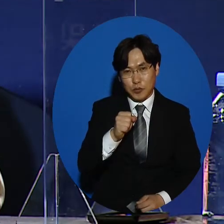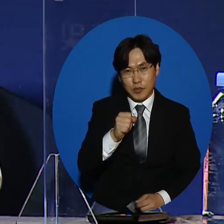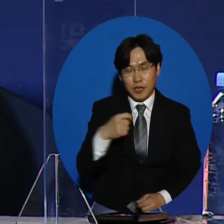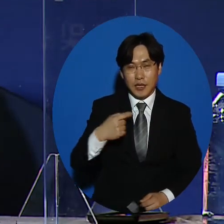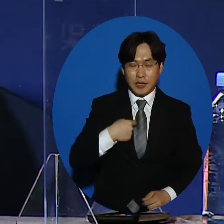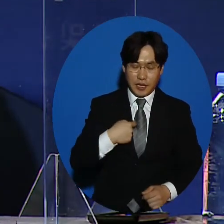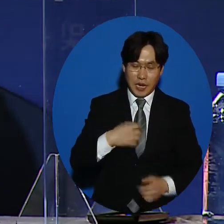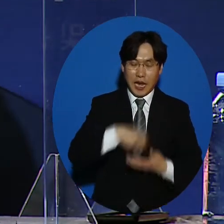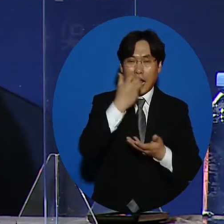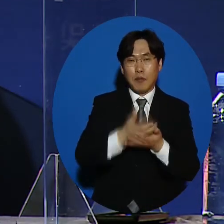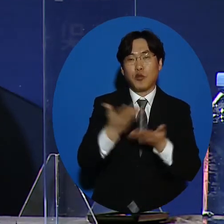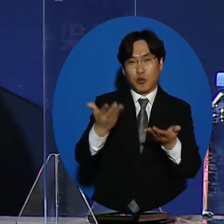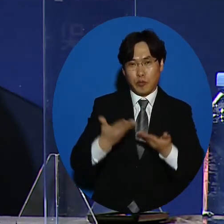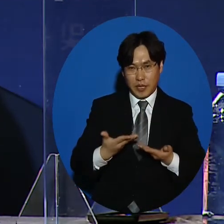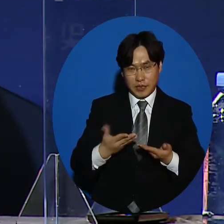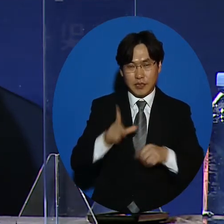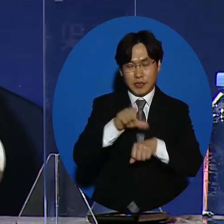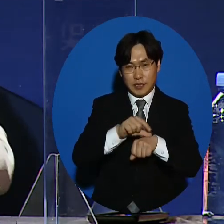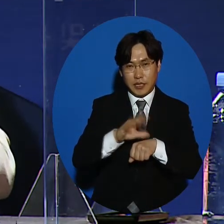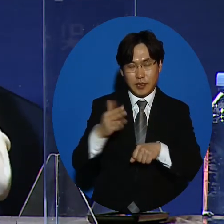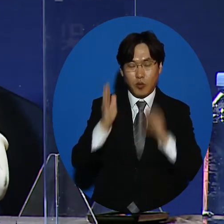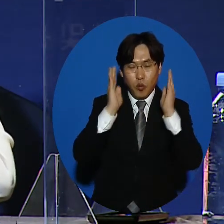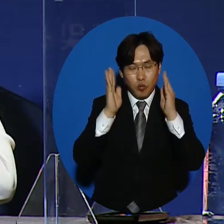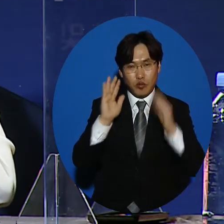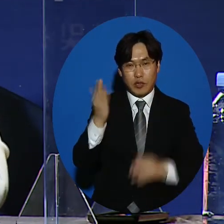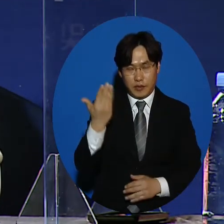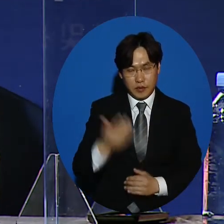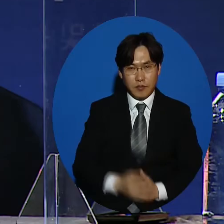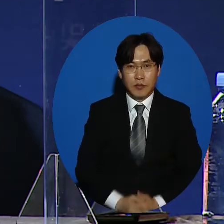정말 많은 공부가 되었던 시간이었던 것 같아요.